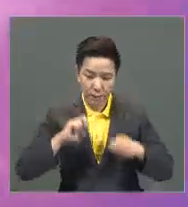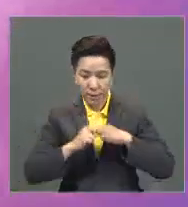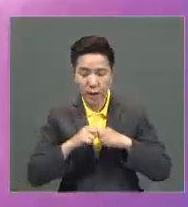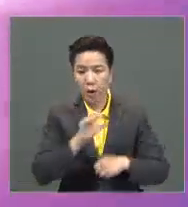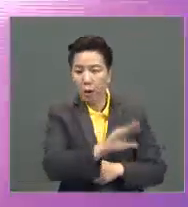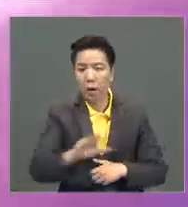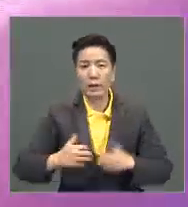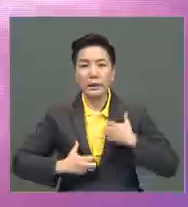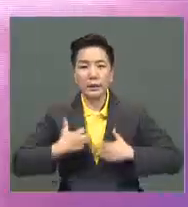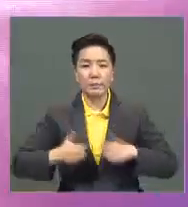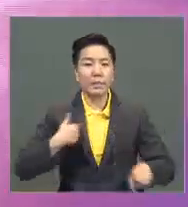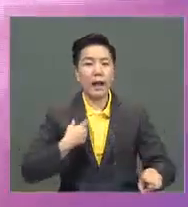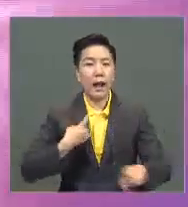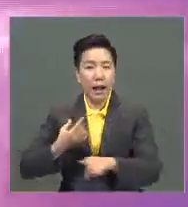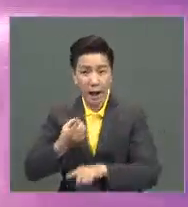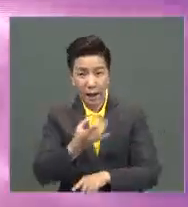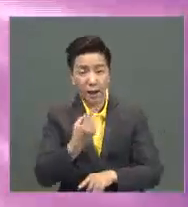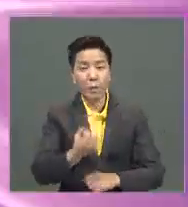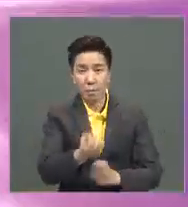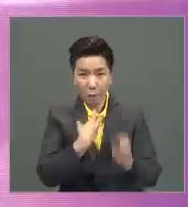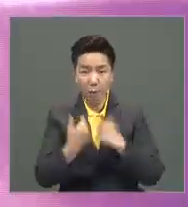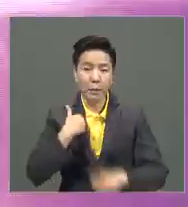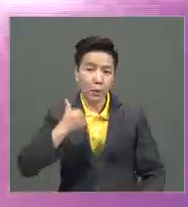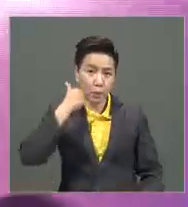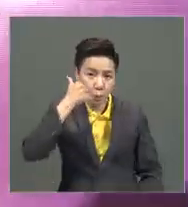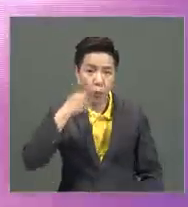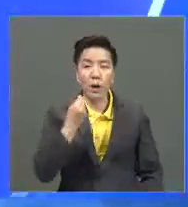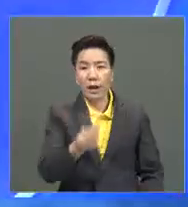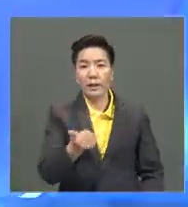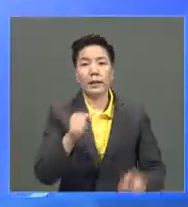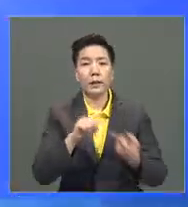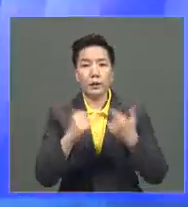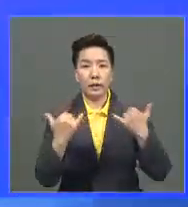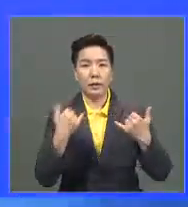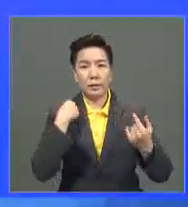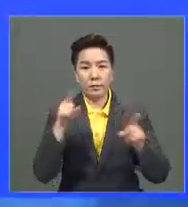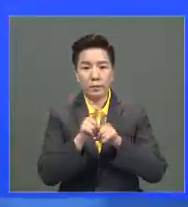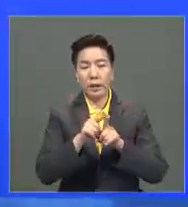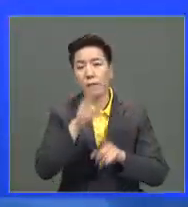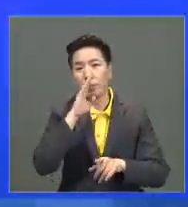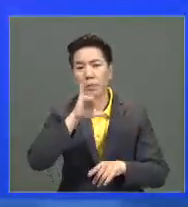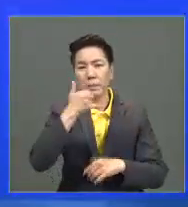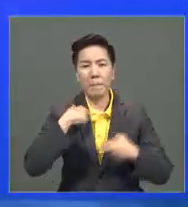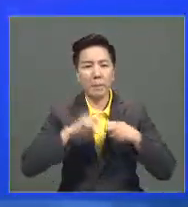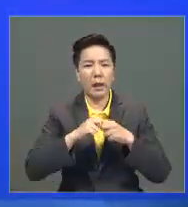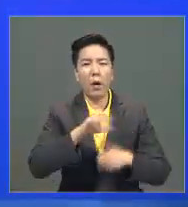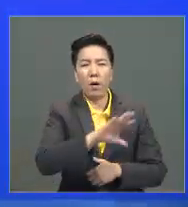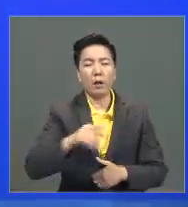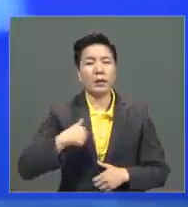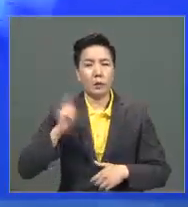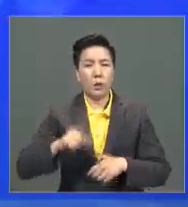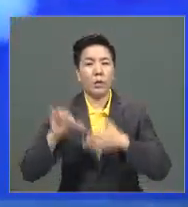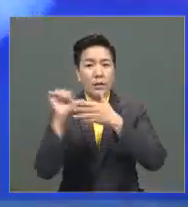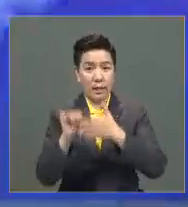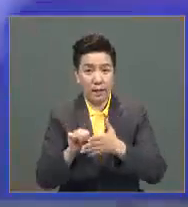ร้อนคุณมีทุกที่ไหนคุณโทรศัพท์มาได้นะเราจะมีสายด่วนให้โทรศัพท์เข้ามาแม้ว่าบางปัญหาอาจจะต้องใช้เวลา